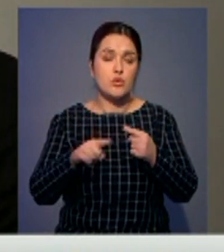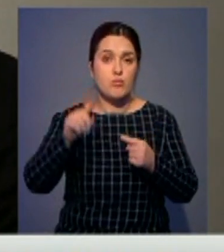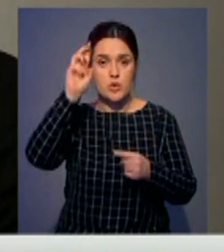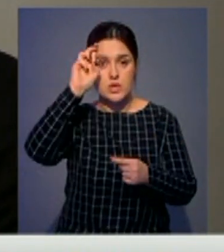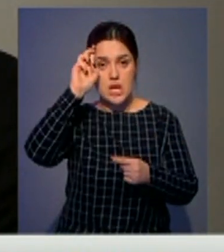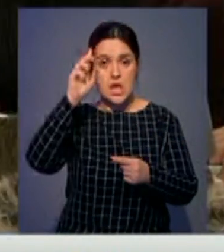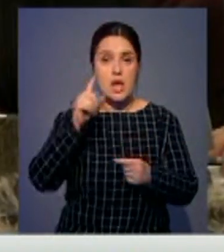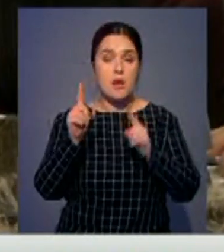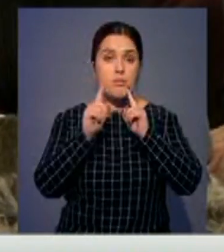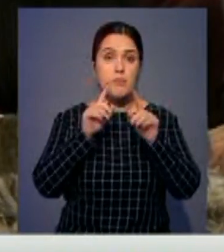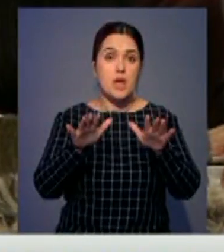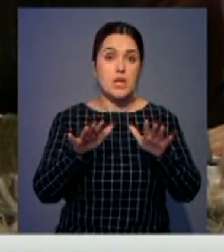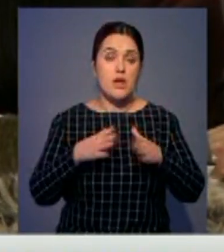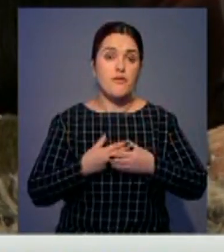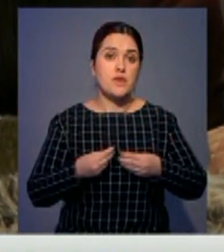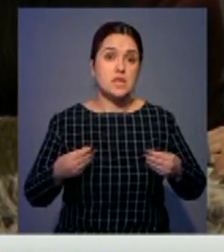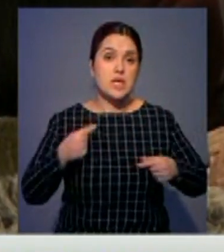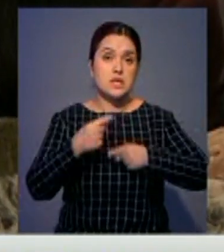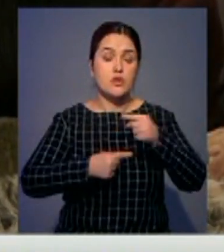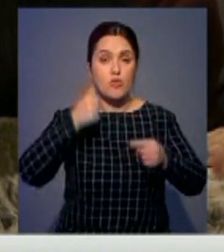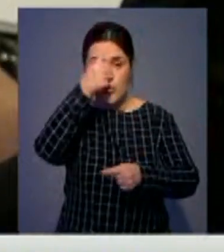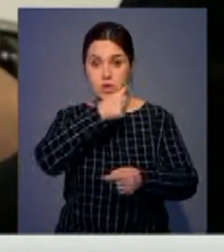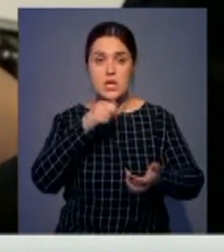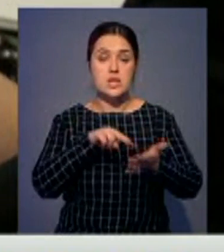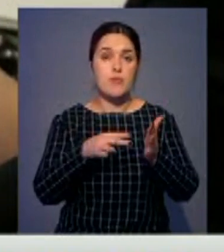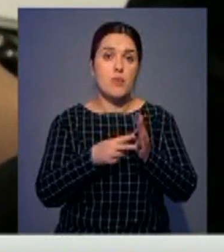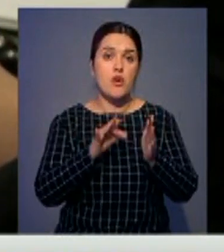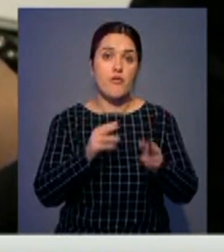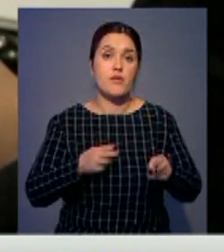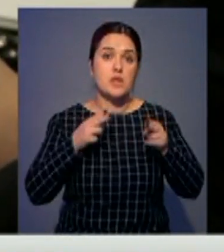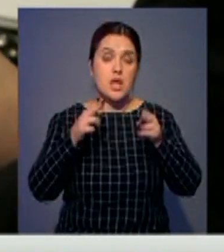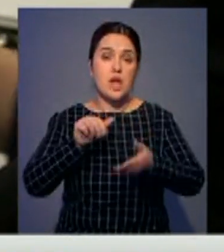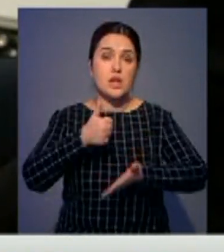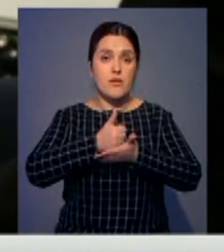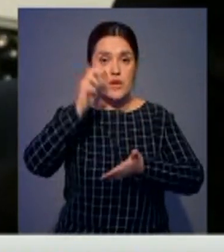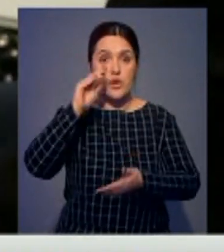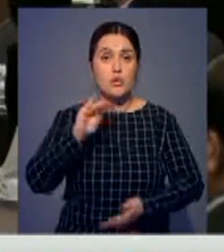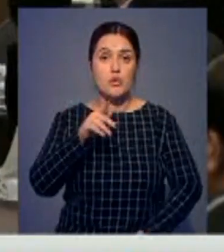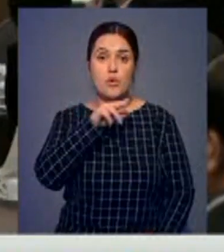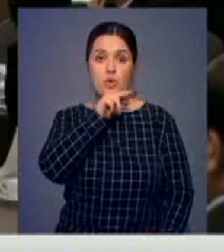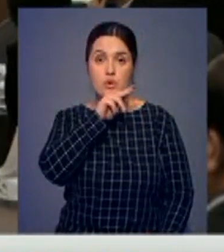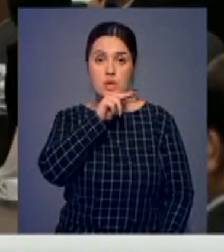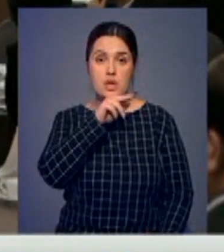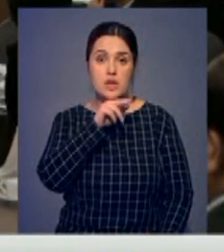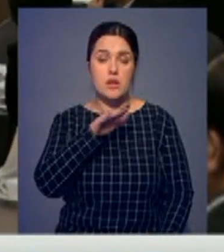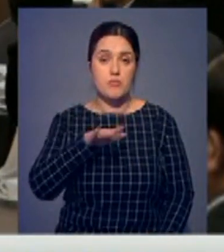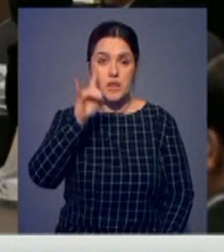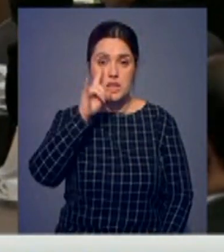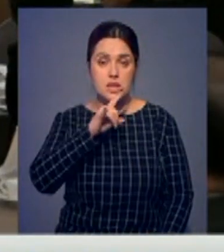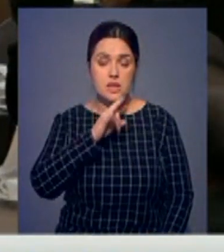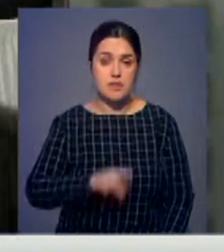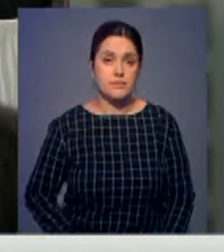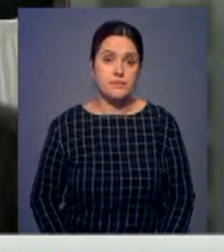Помимо спикера парламента, весной следующего года запланирован официальный визит президента Южной Кореи Мун Чжэ Ина в